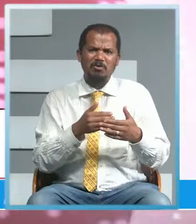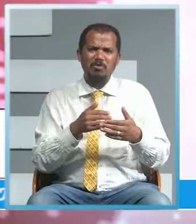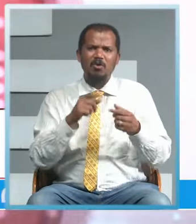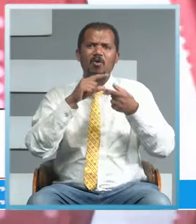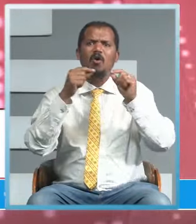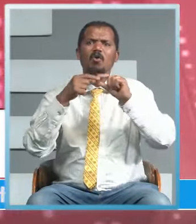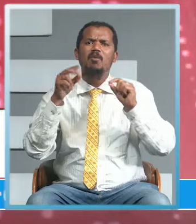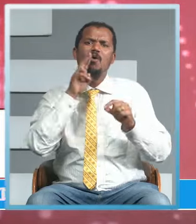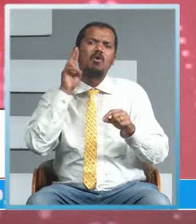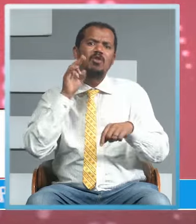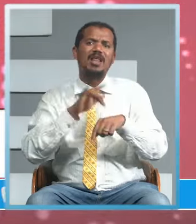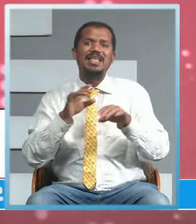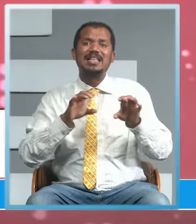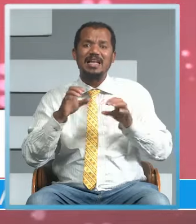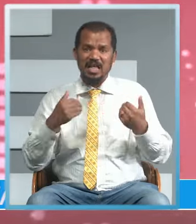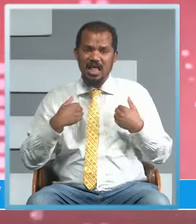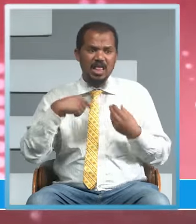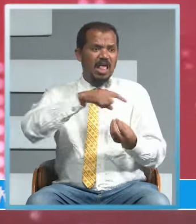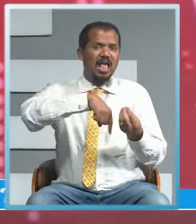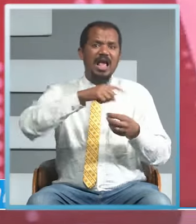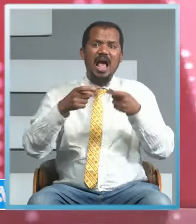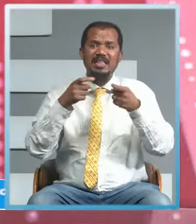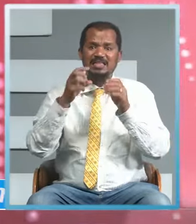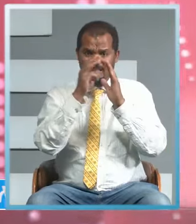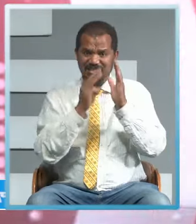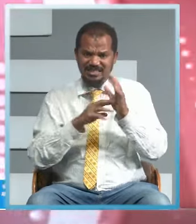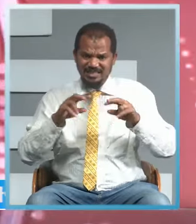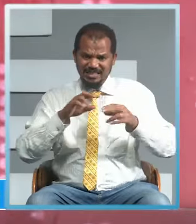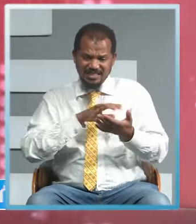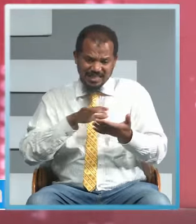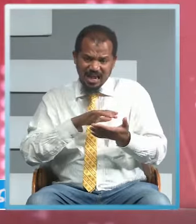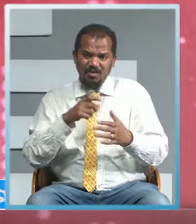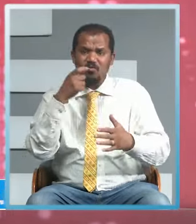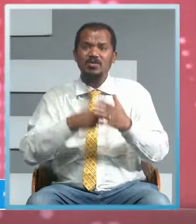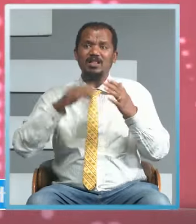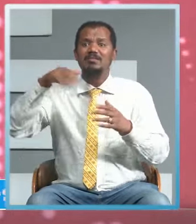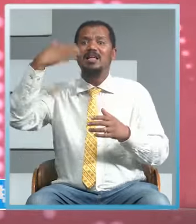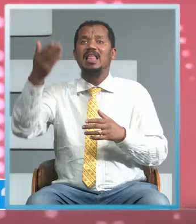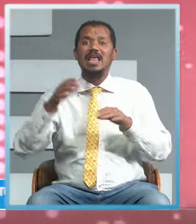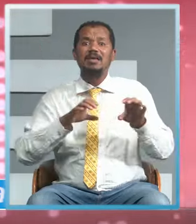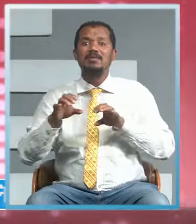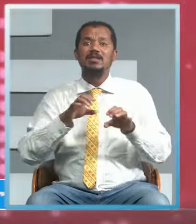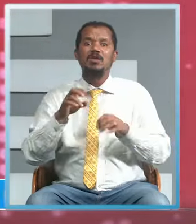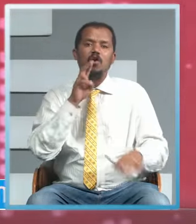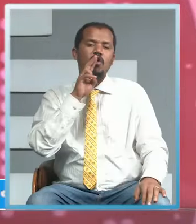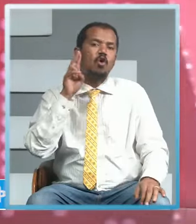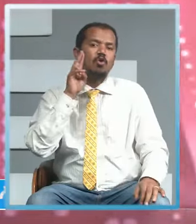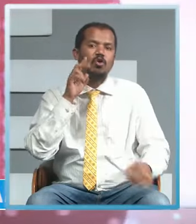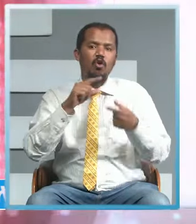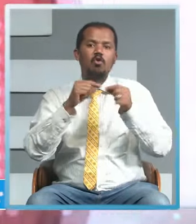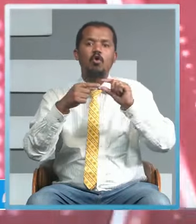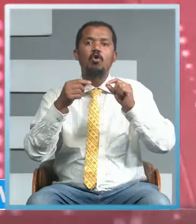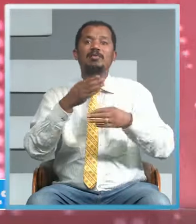በቅርቡ በባለኮከብ ሆቴሎች ላይ የተካሄደው የአካባቢ አስተዳደር ስርዓት ጥናት ውጤት በቀጣይ ለሚደረገው